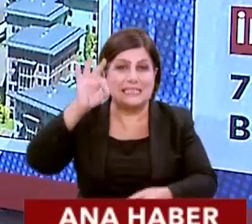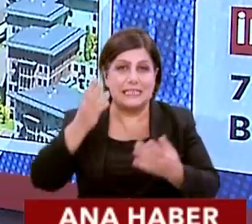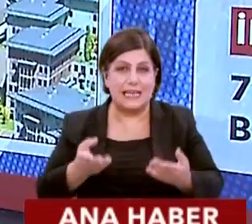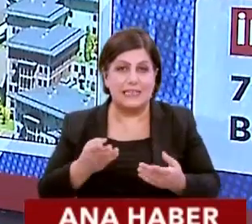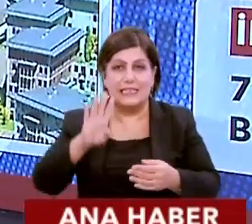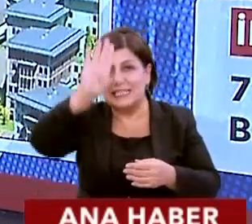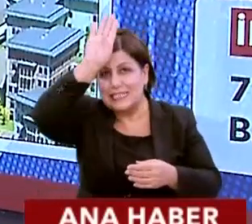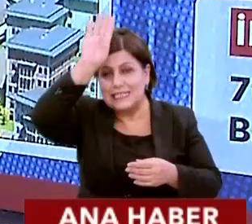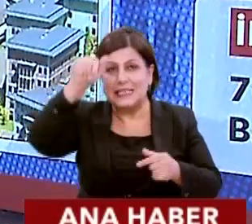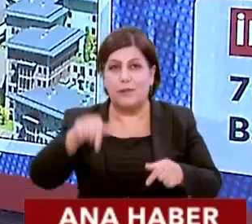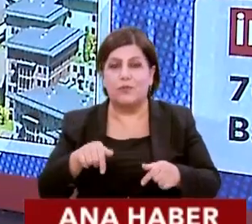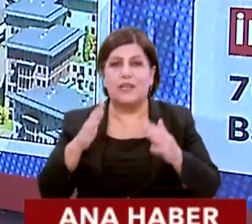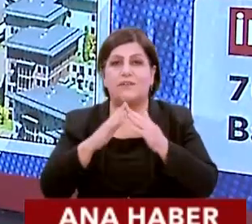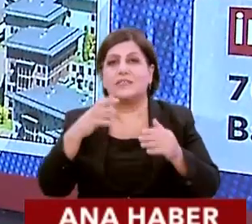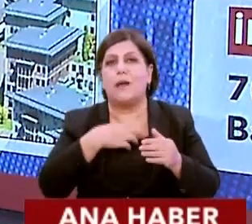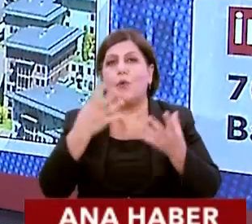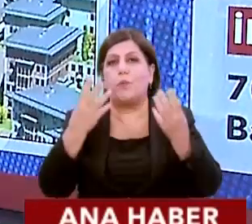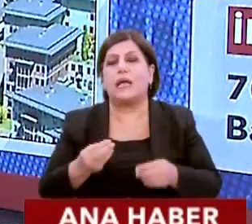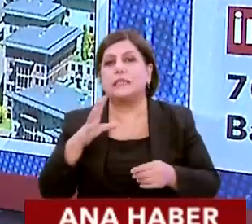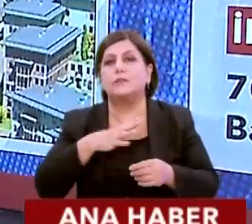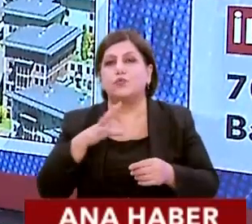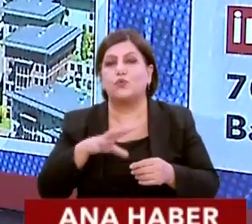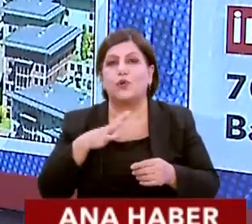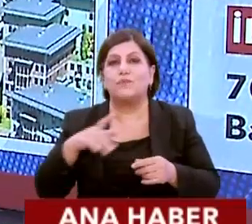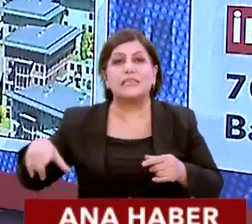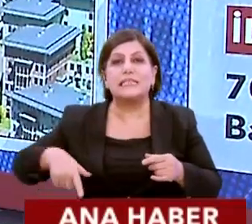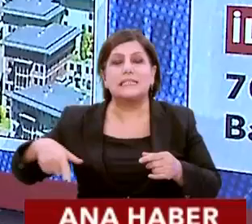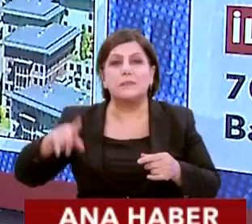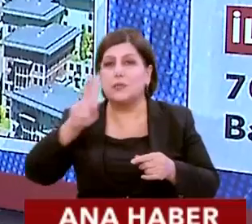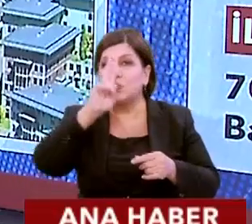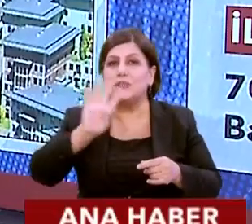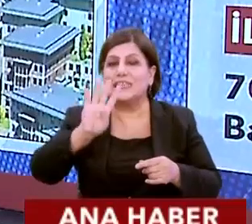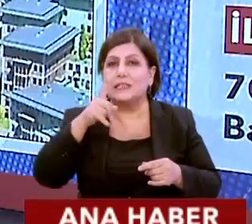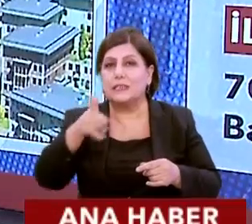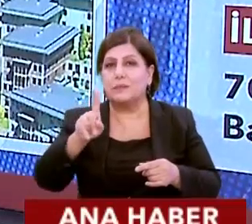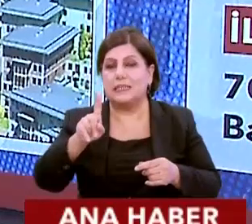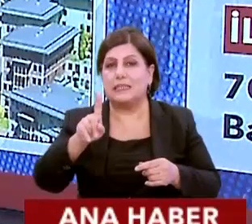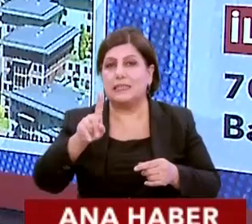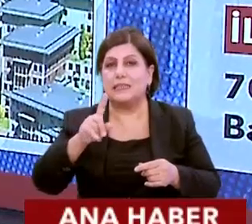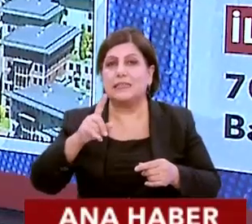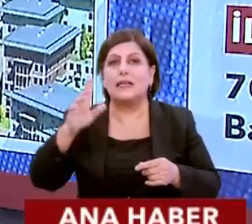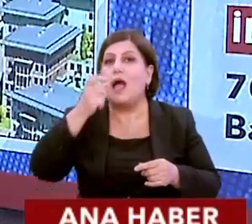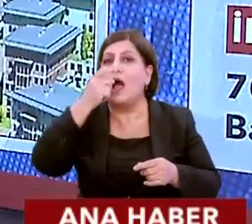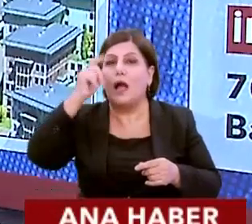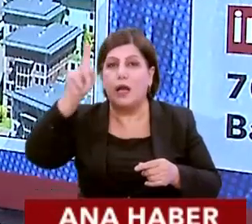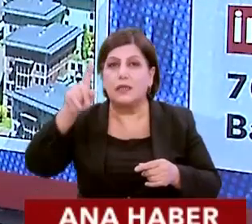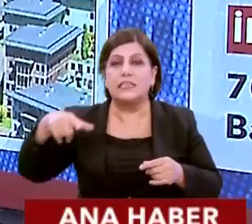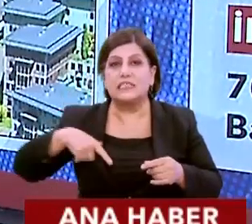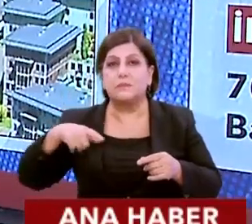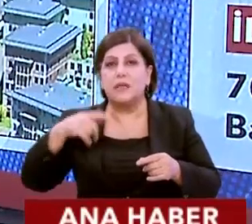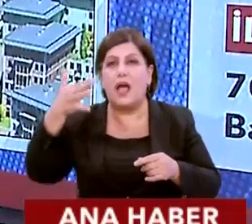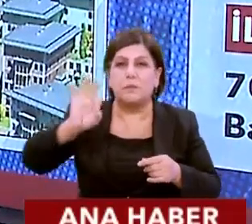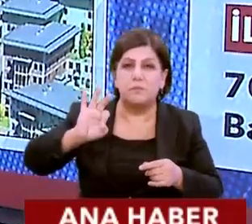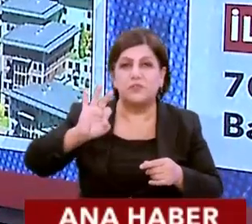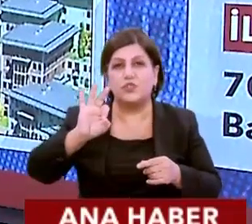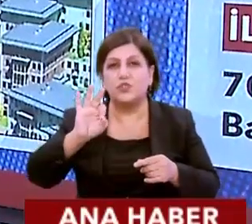İstanbul'da ev sahibi olmak istiyorum İzmir 240 binlerde başkenti Ankara İzmirli alt